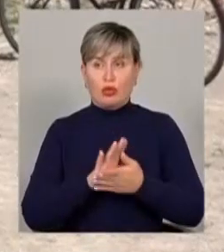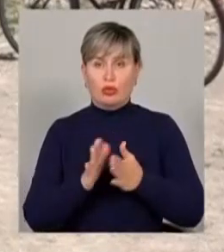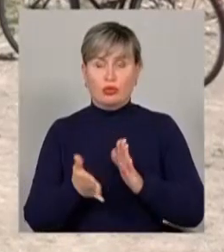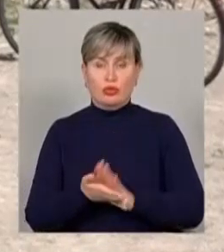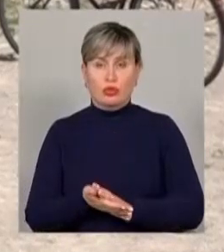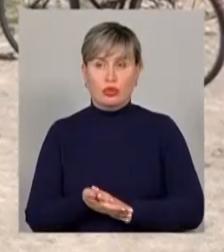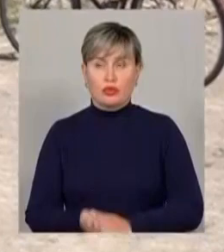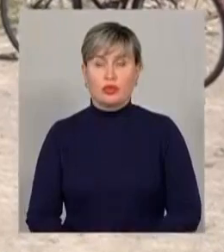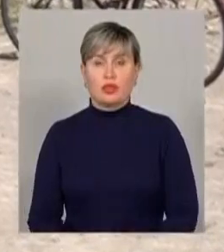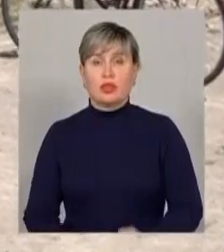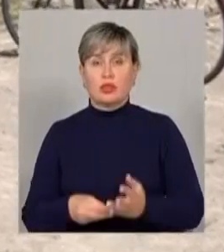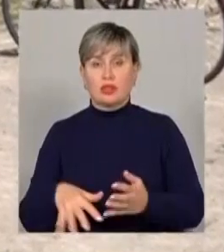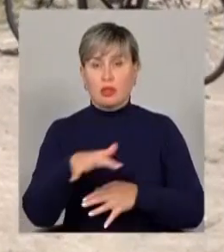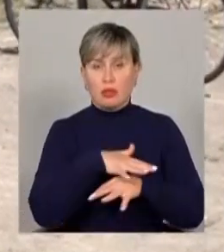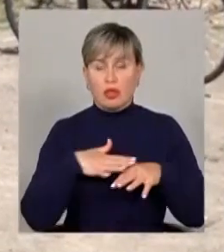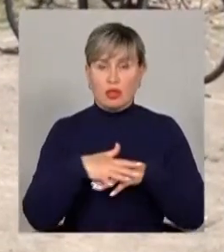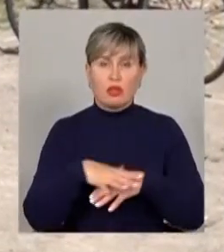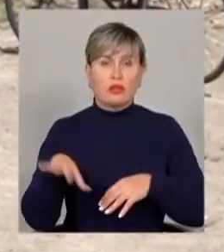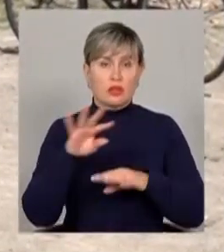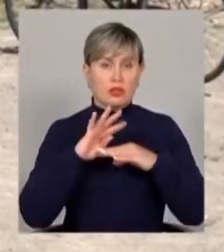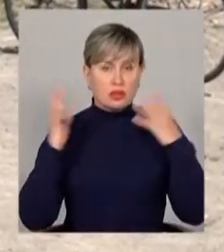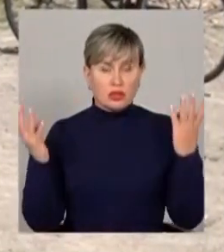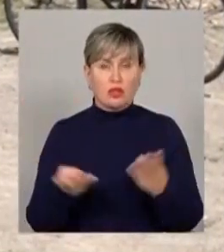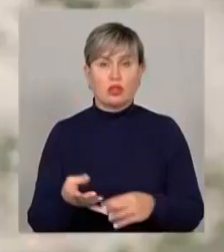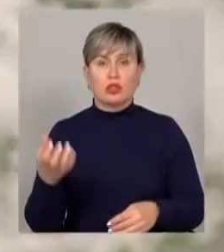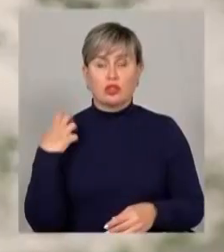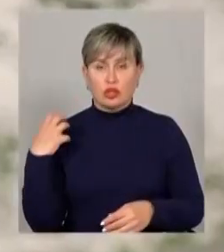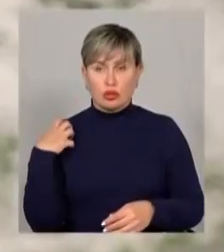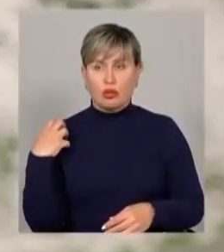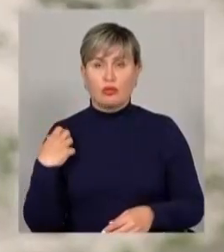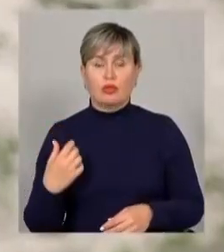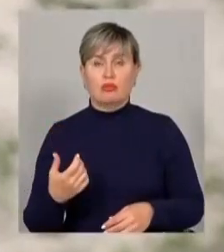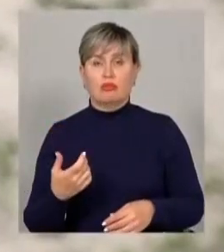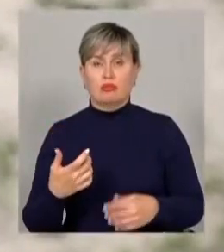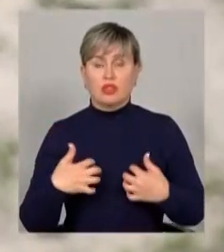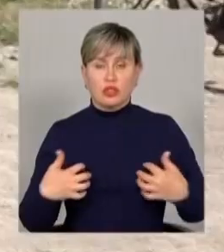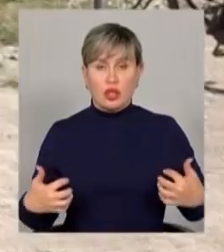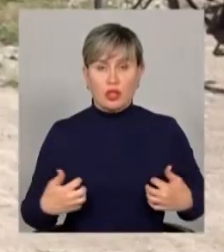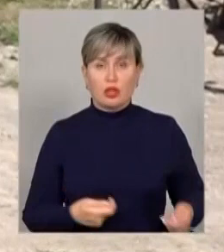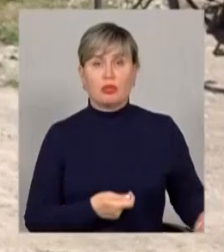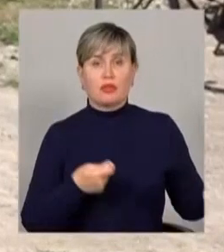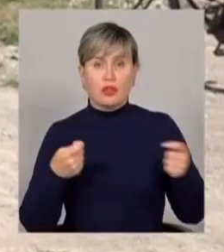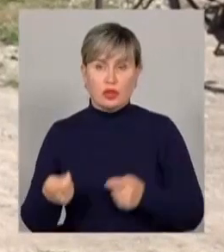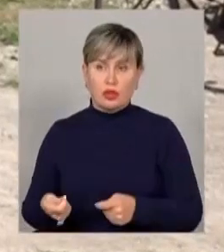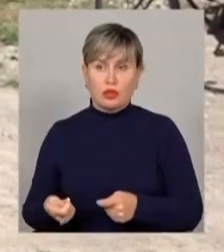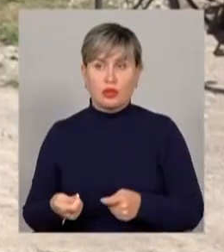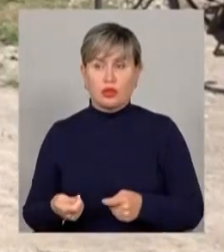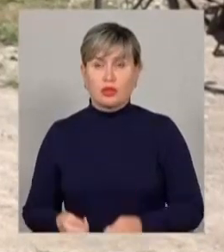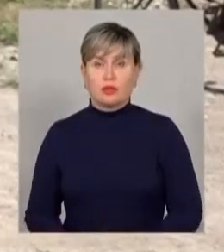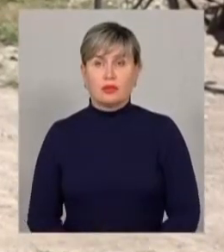вот... Везде загорожены чиновниками. Скоты привозят,